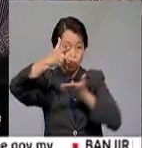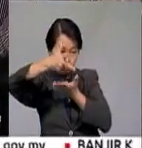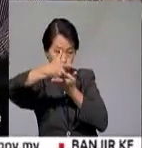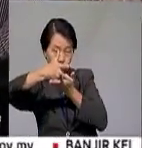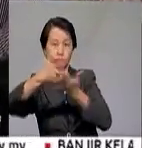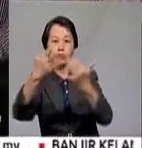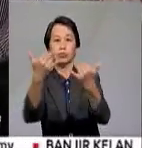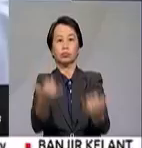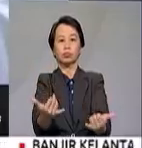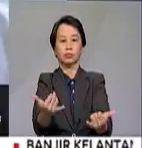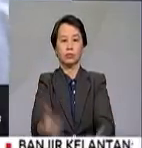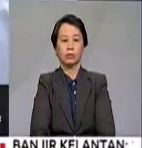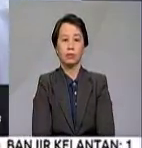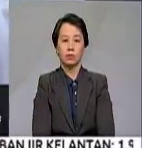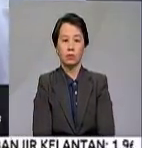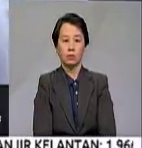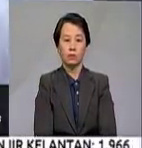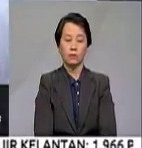ini.